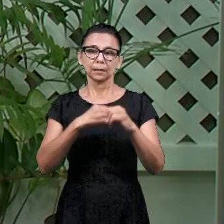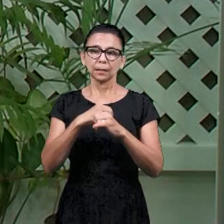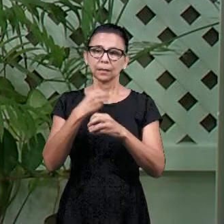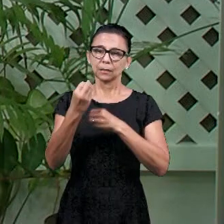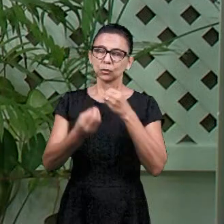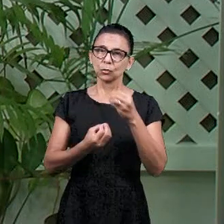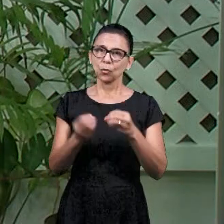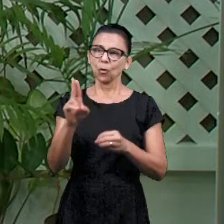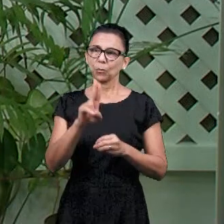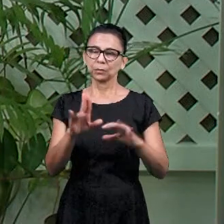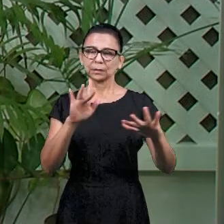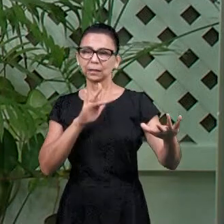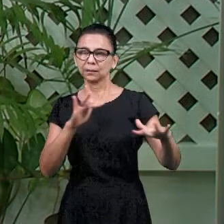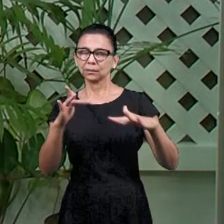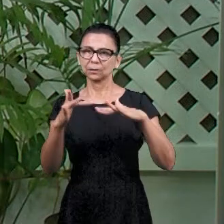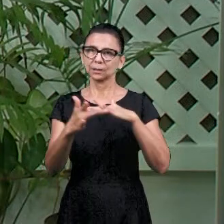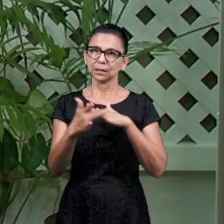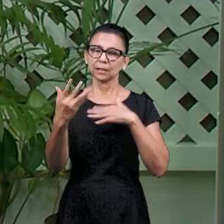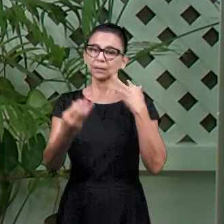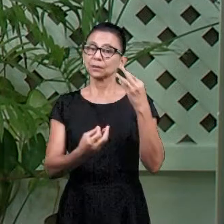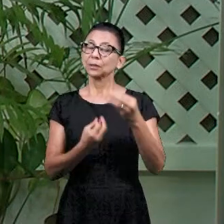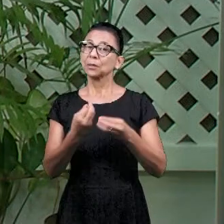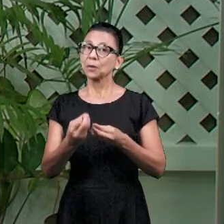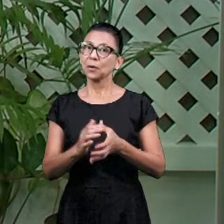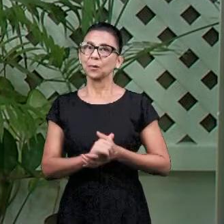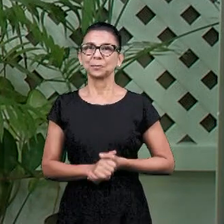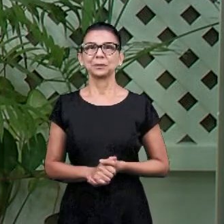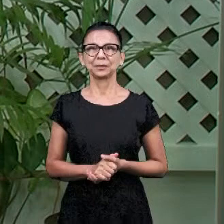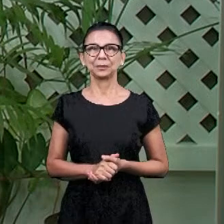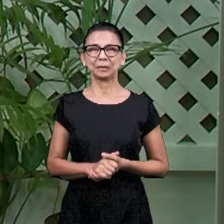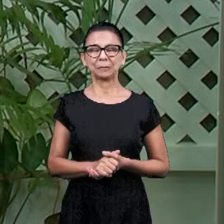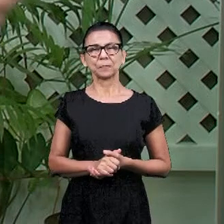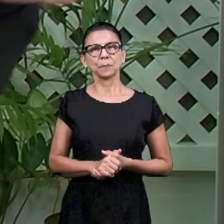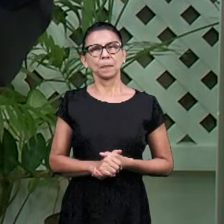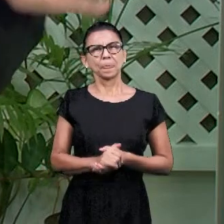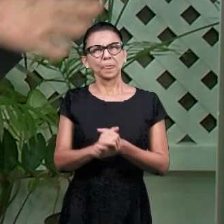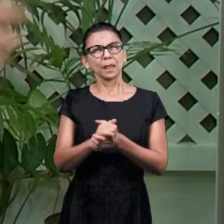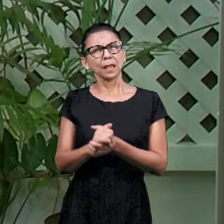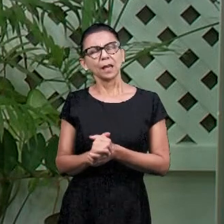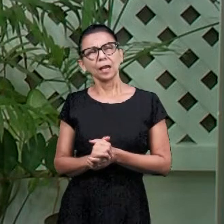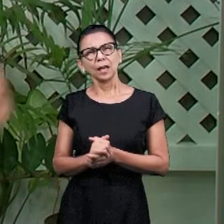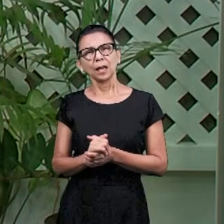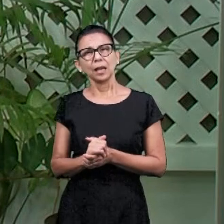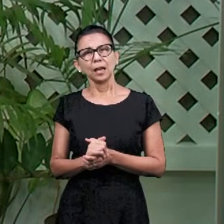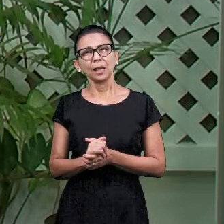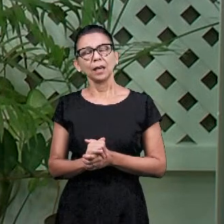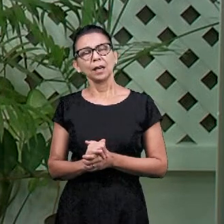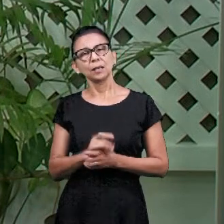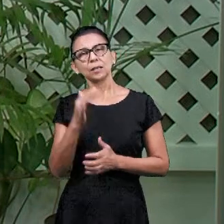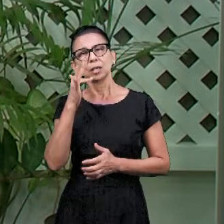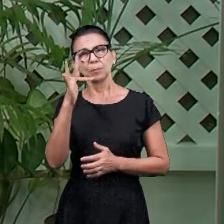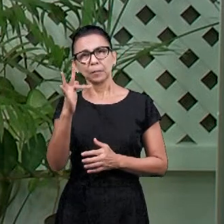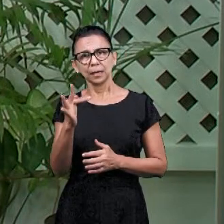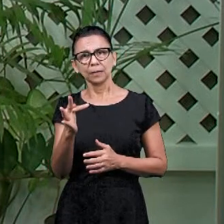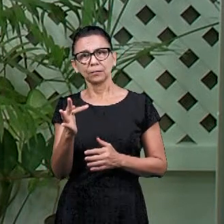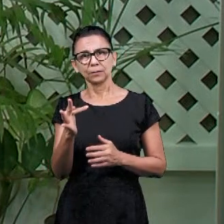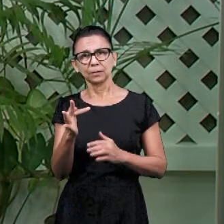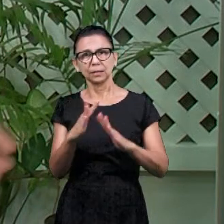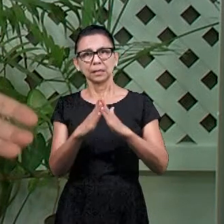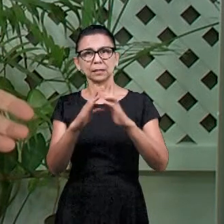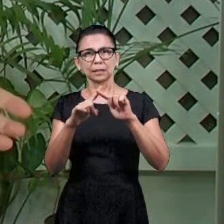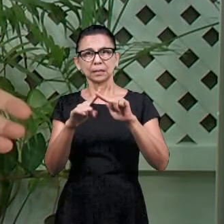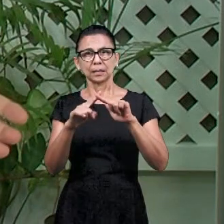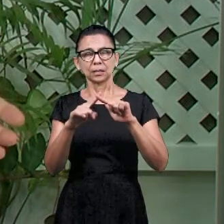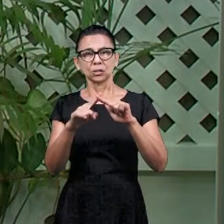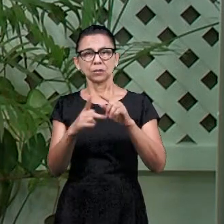communiquer. Donc, les pasteurs doivent regarder parce que d'ici peu, les églises vont s'ouvrir pour